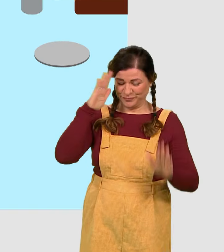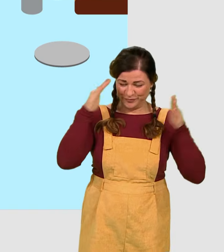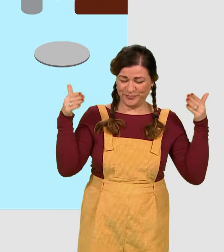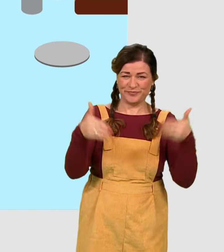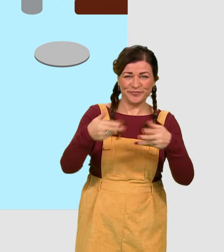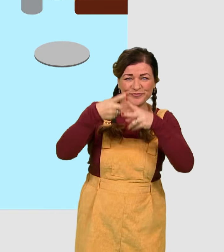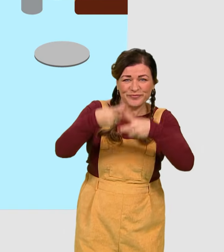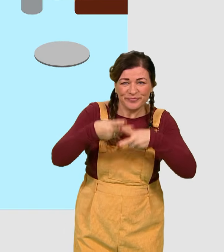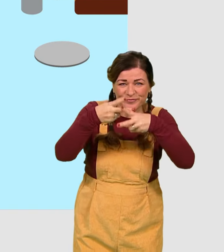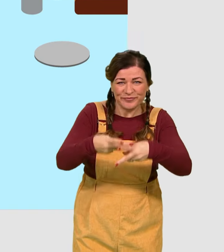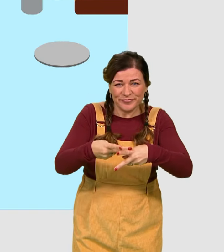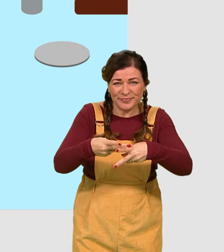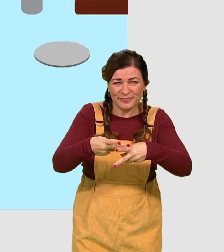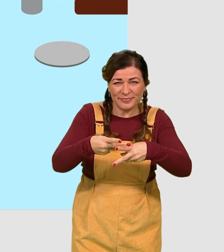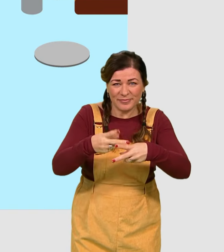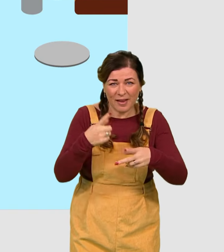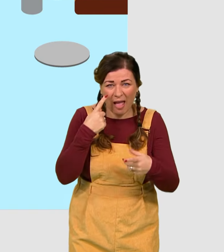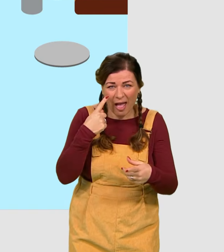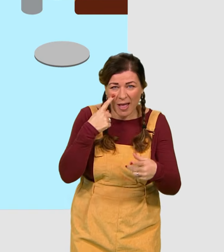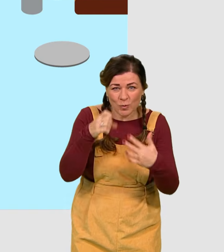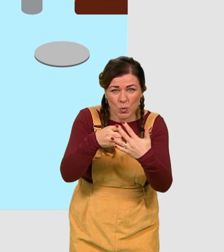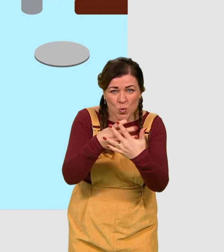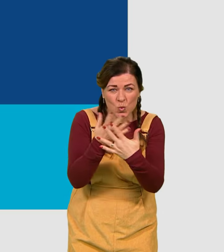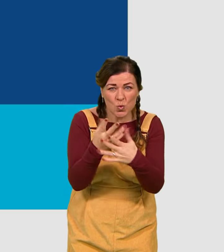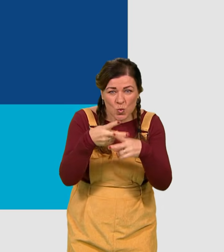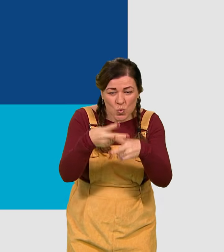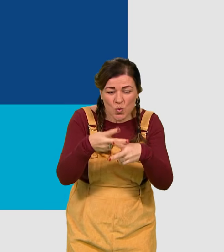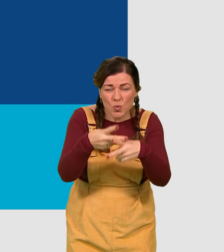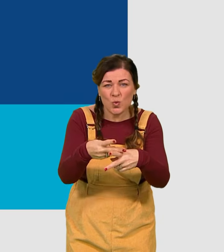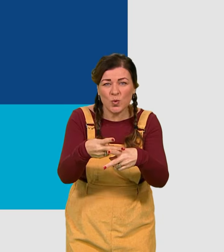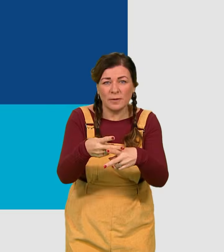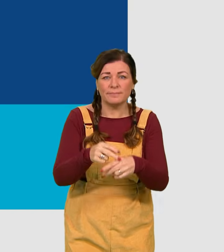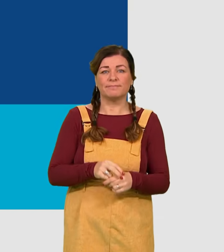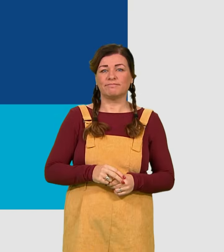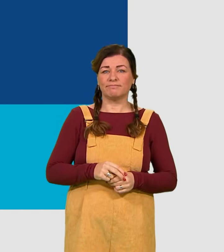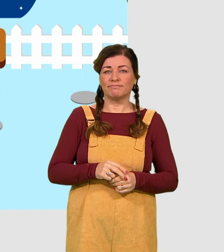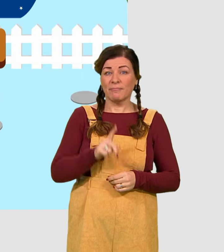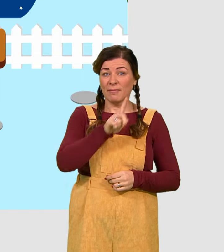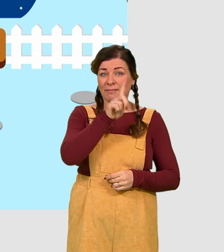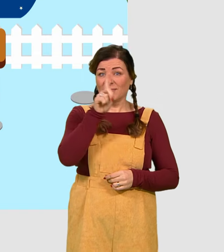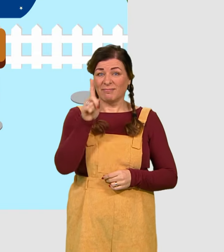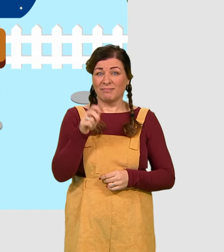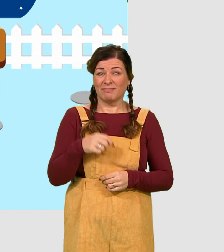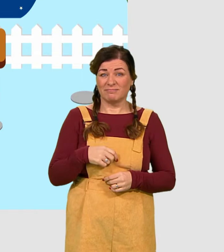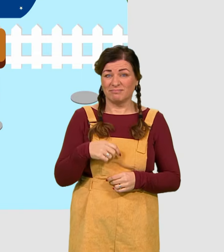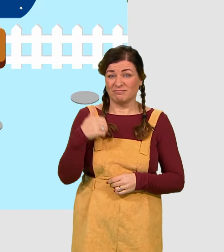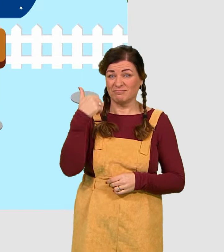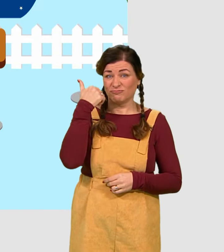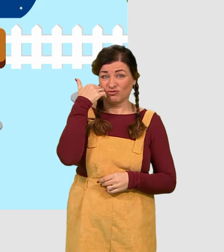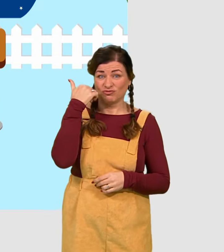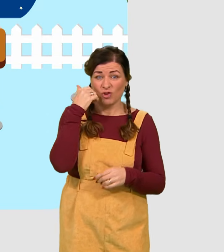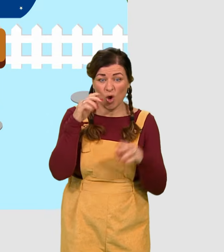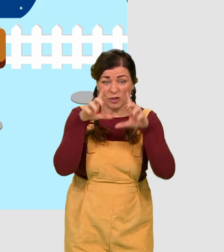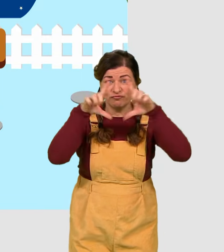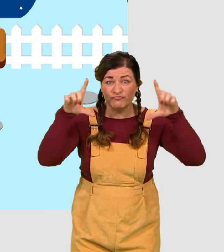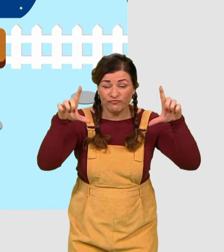rhy brysur yn tendio'r hedyn bach hyd. Y noson honno, eisteddodd triog wrth y